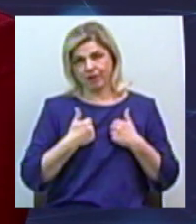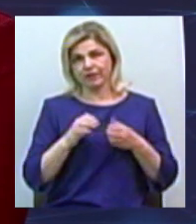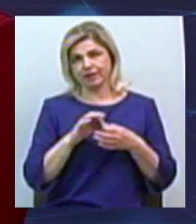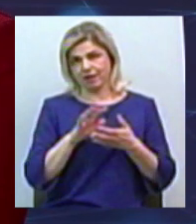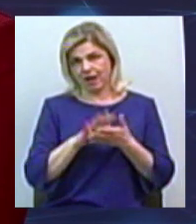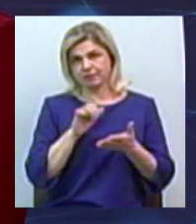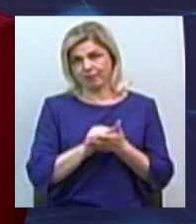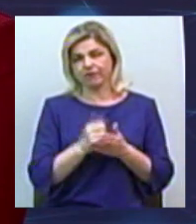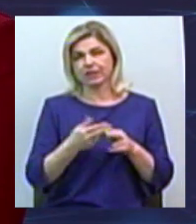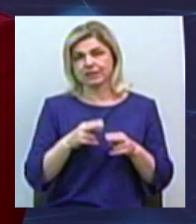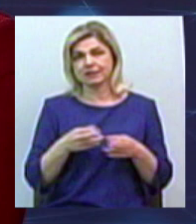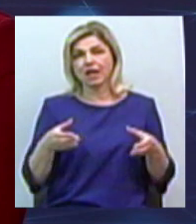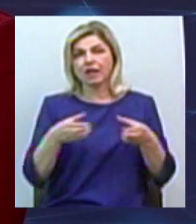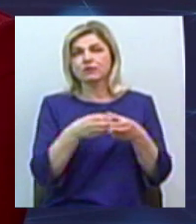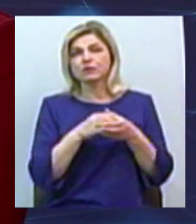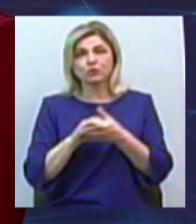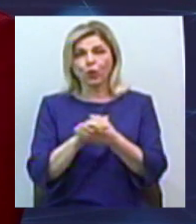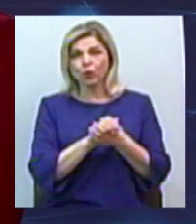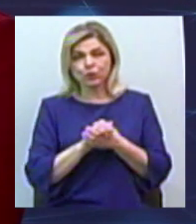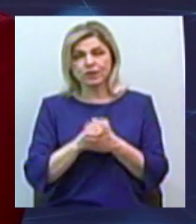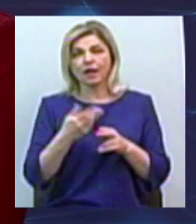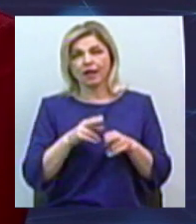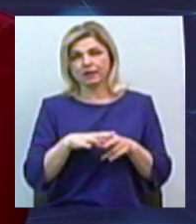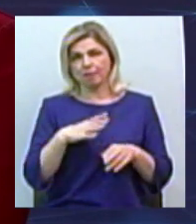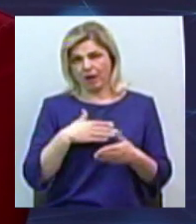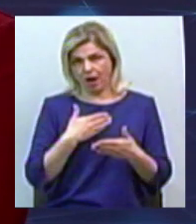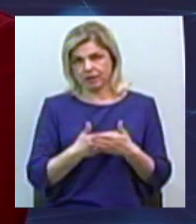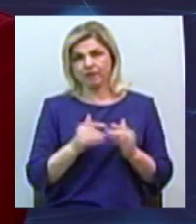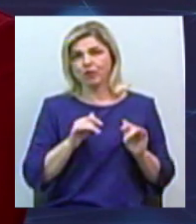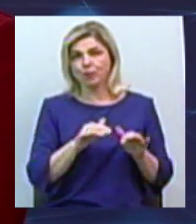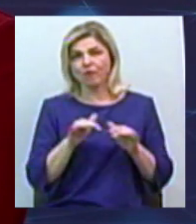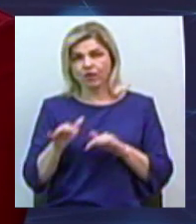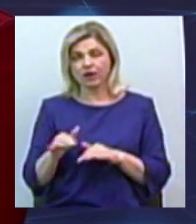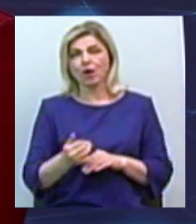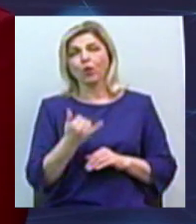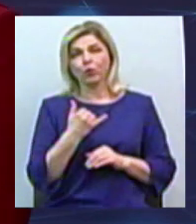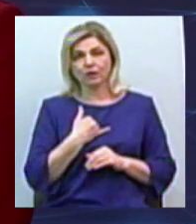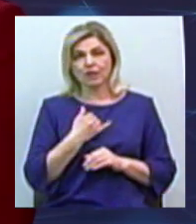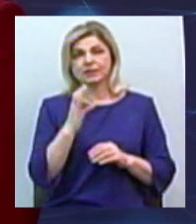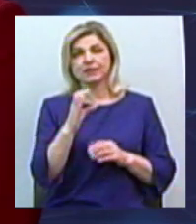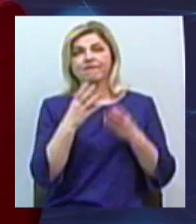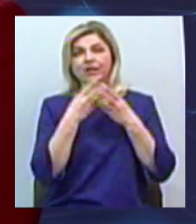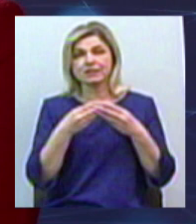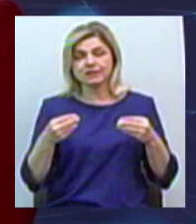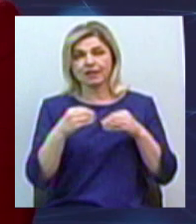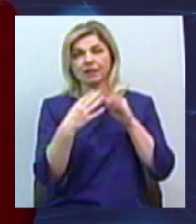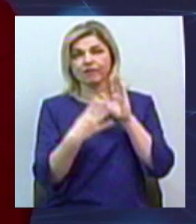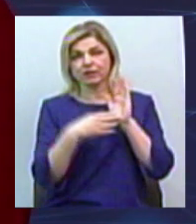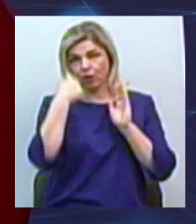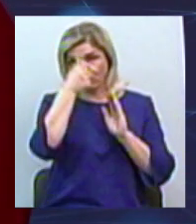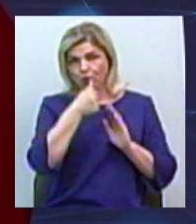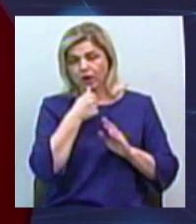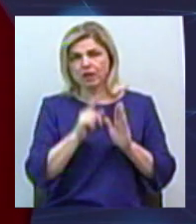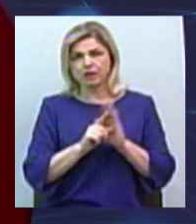цей союз. І, відповідно, це дуже активно провадилося. І от у нас з весни 19-го року починаються